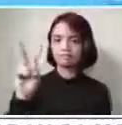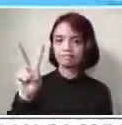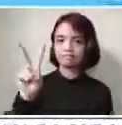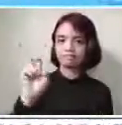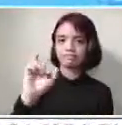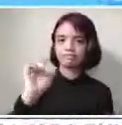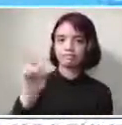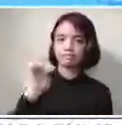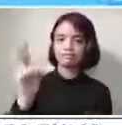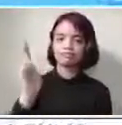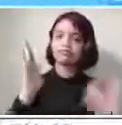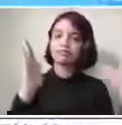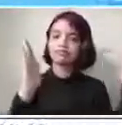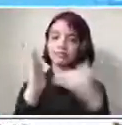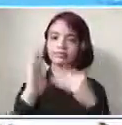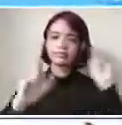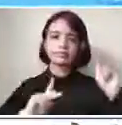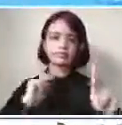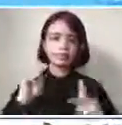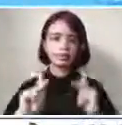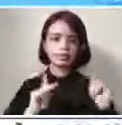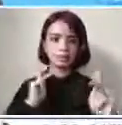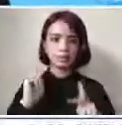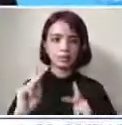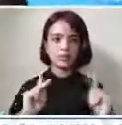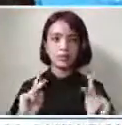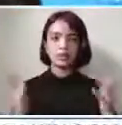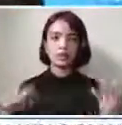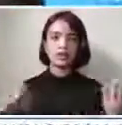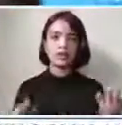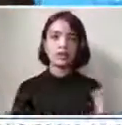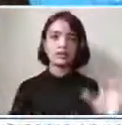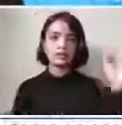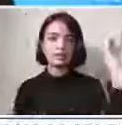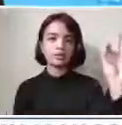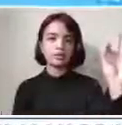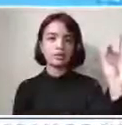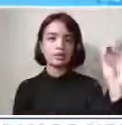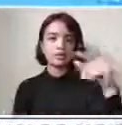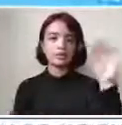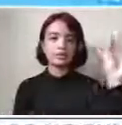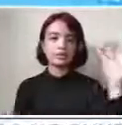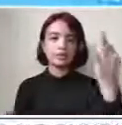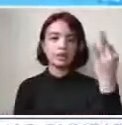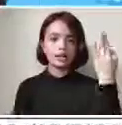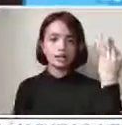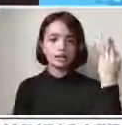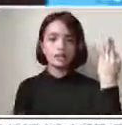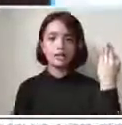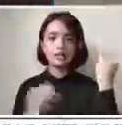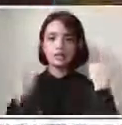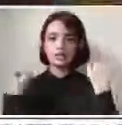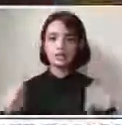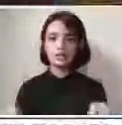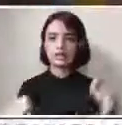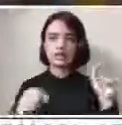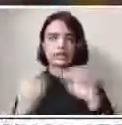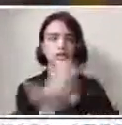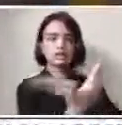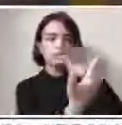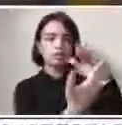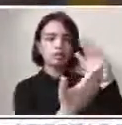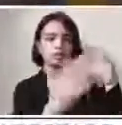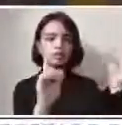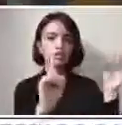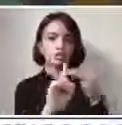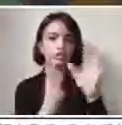Rise and Shine Pilipinas, alamin na po natin kung ano magiging taya ng ating panahon ngayong araw ng Lunes, August 9. Patuloy pa rin